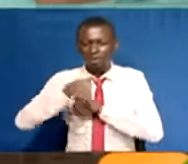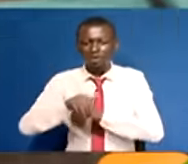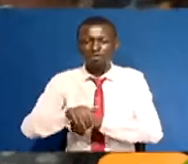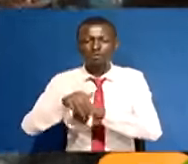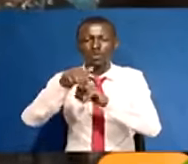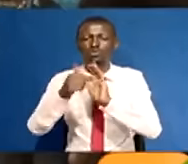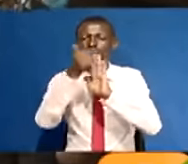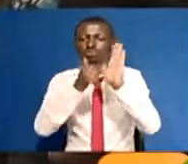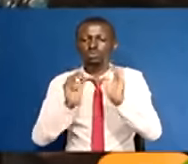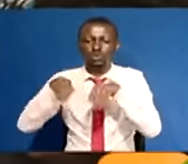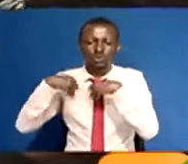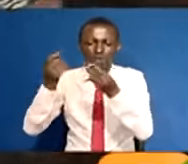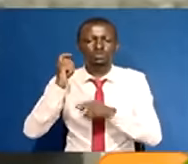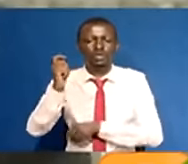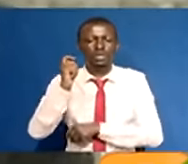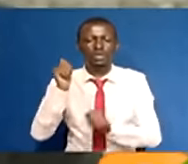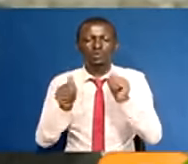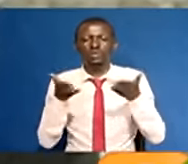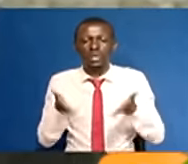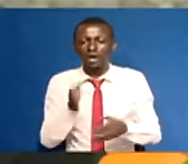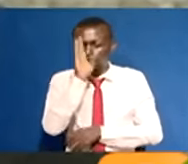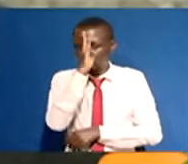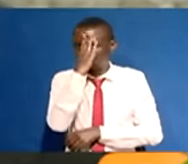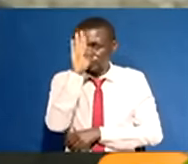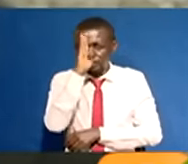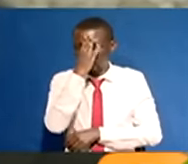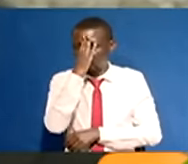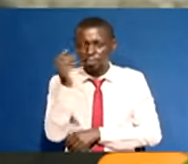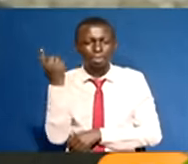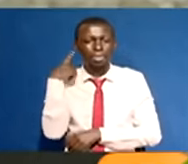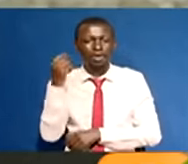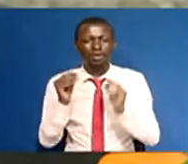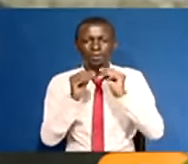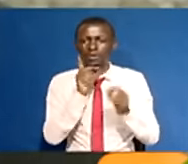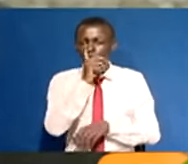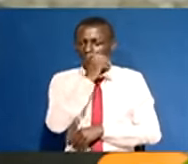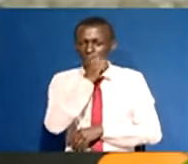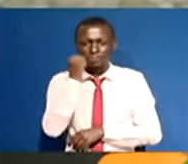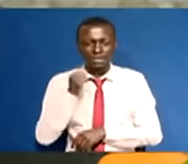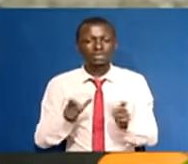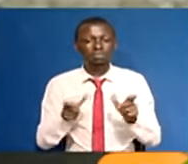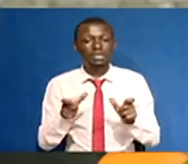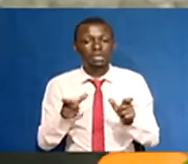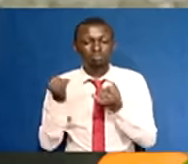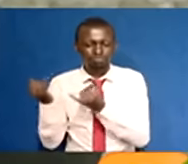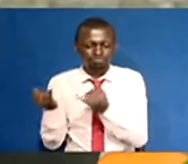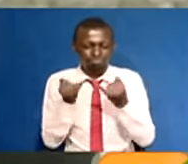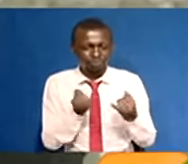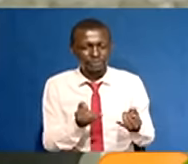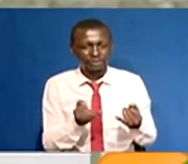in awarding the tenders in question. Walifanya mkutano jana, wakaweka press conference,